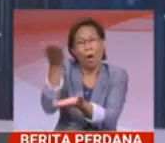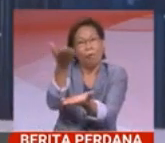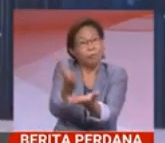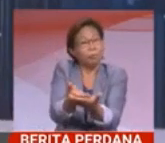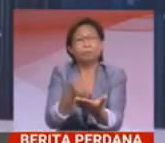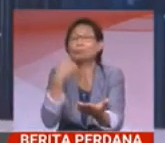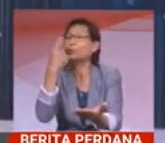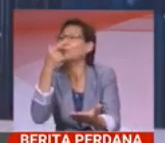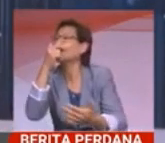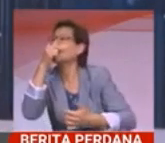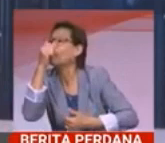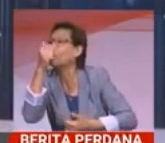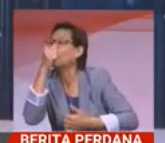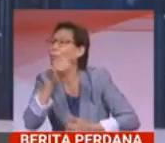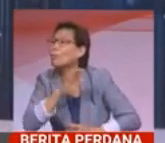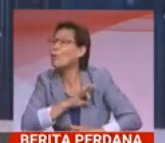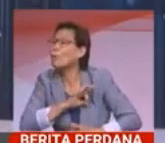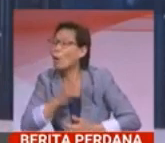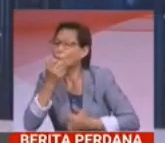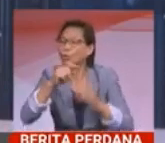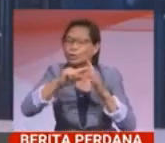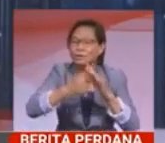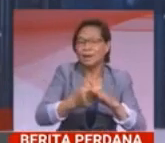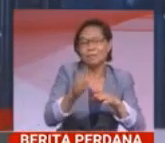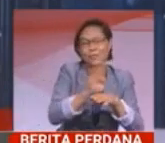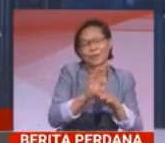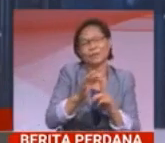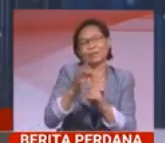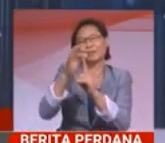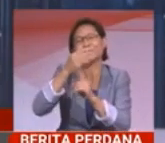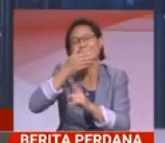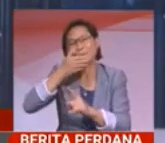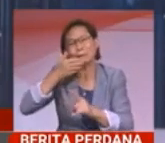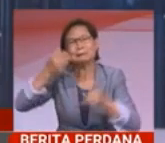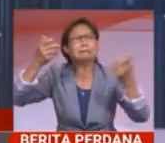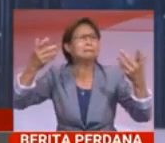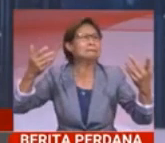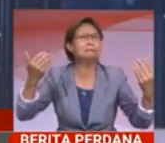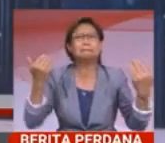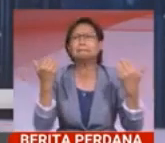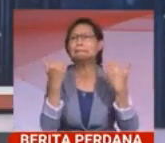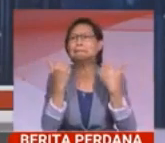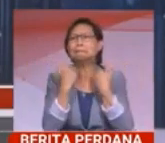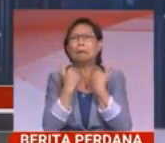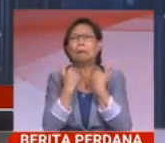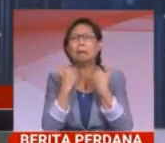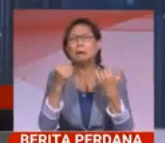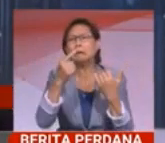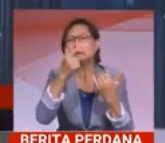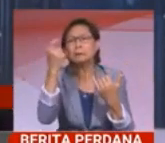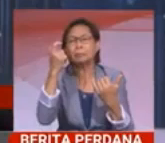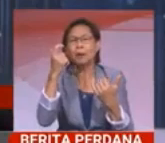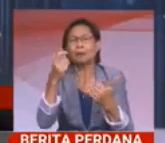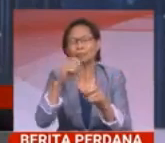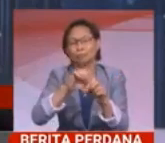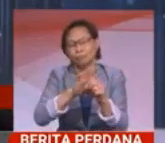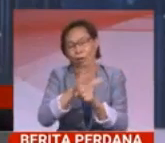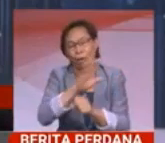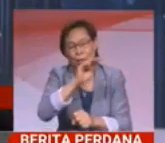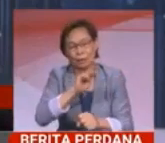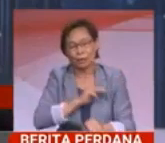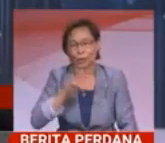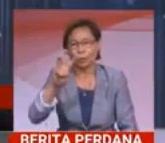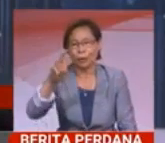kepada mereka yang berminat memulihkan penjagaan sesamanya banjir yang kehilangan kerja akibat kabid 19 menteri